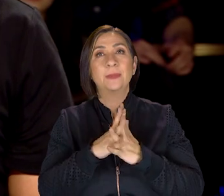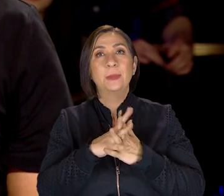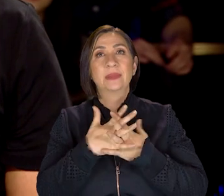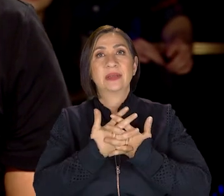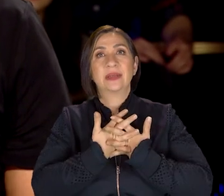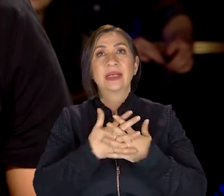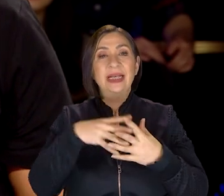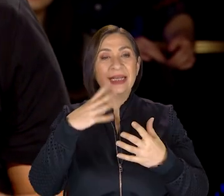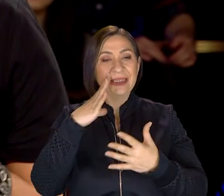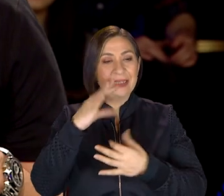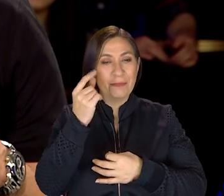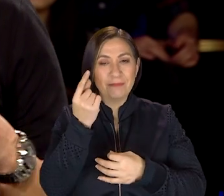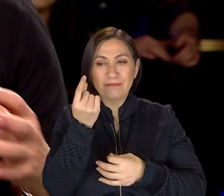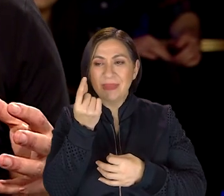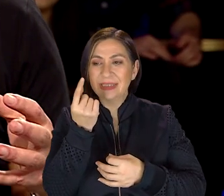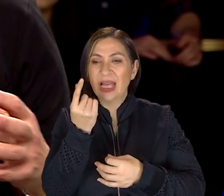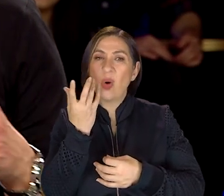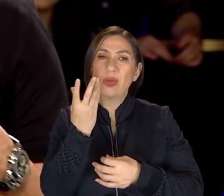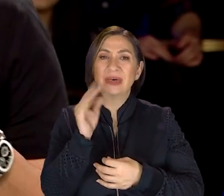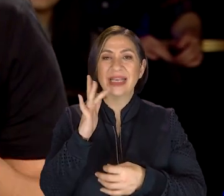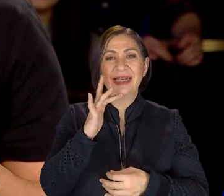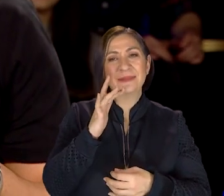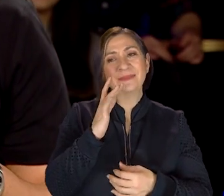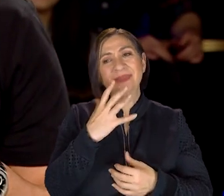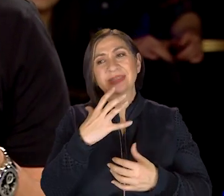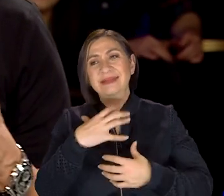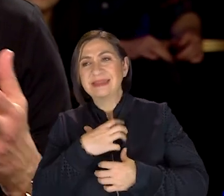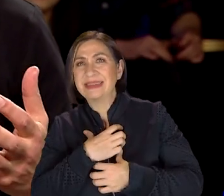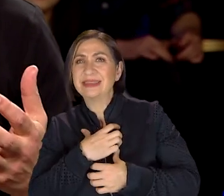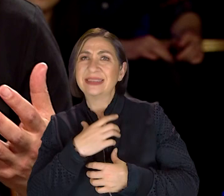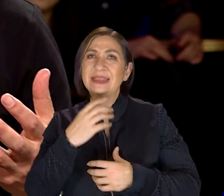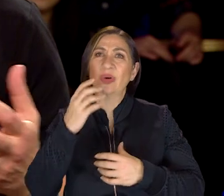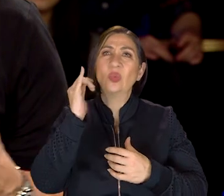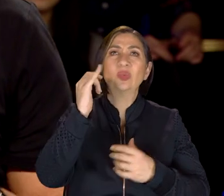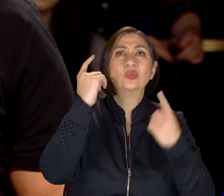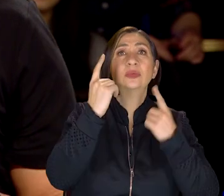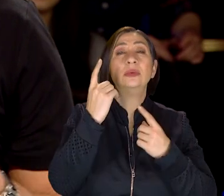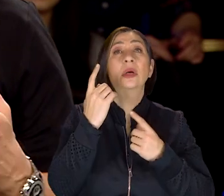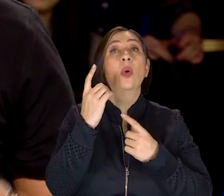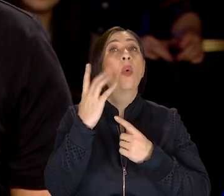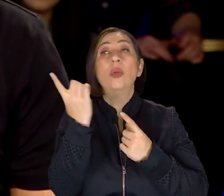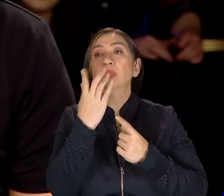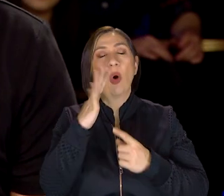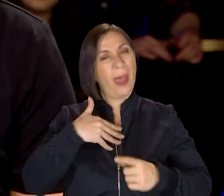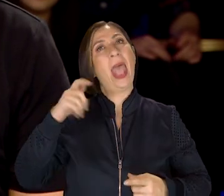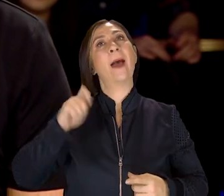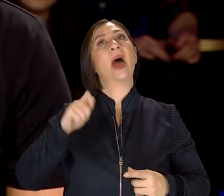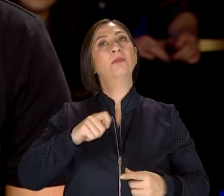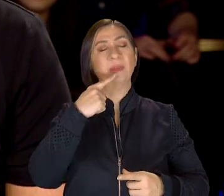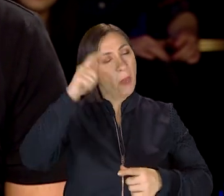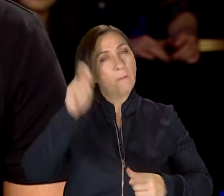yani insanda bir gram şey olmaz mı? Ya hani ya olmazsa ya olmayabilir. Hani o belki olmaz filan. Abi öyle bir şey yoktu bende